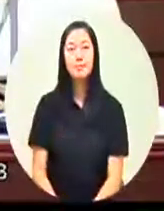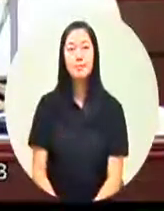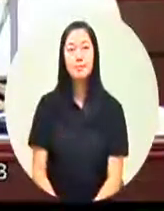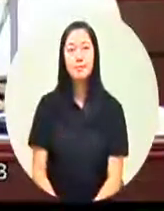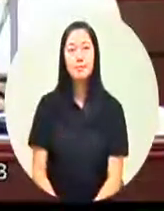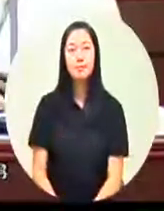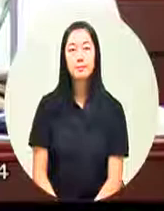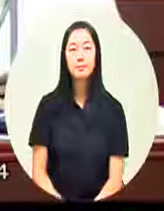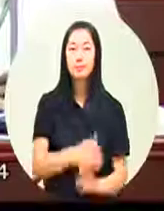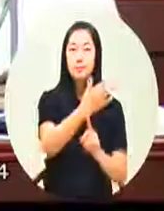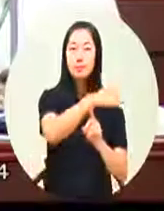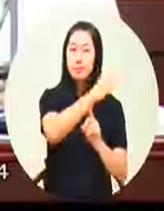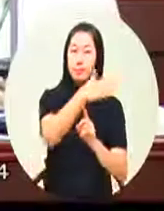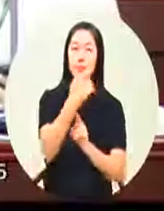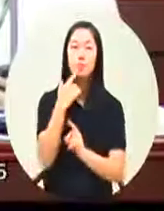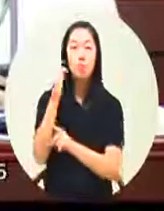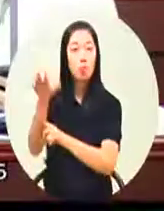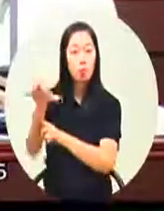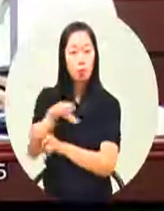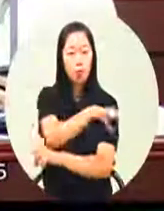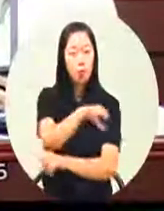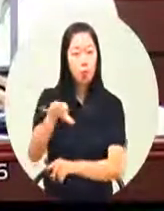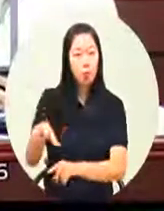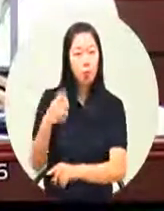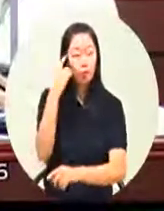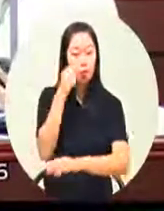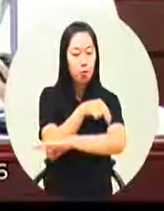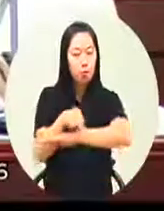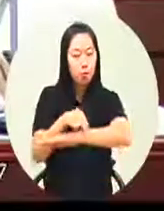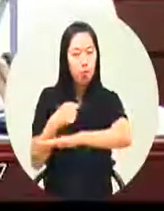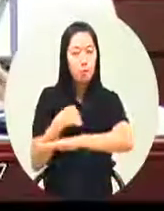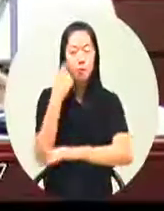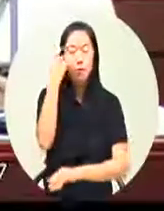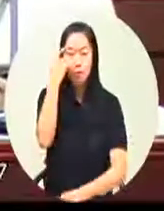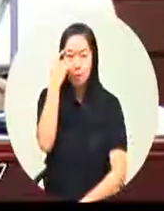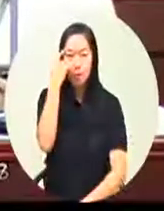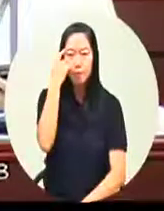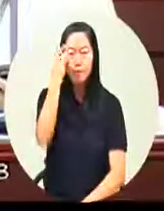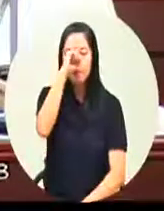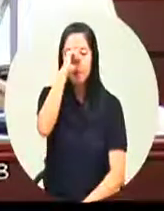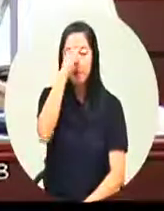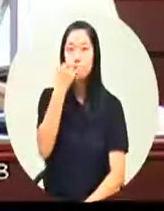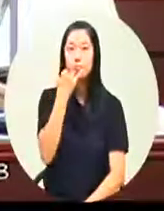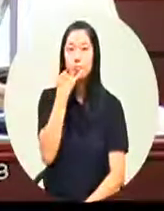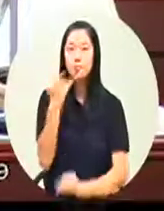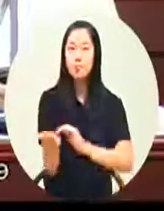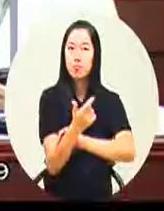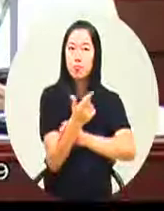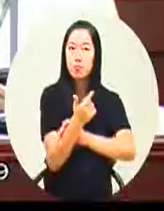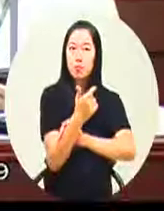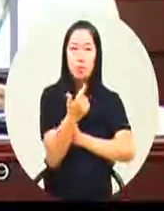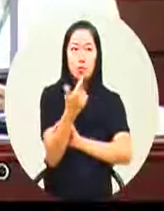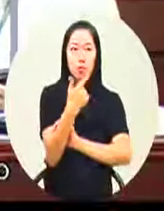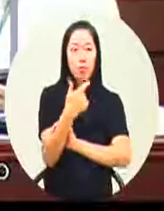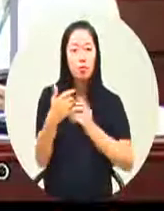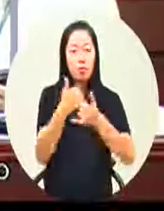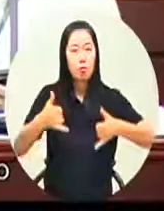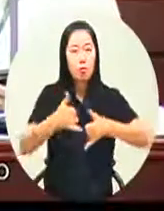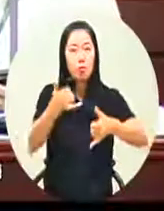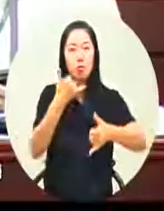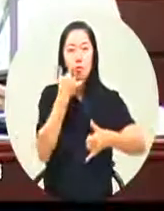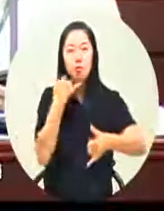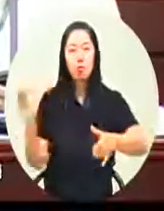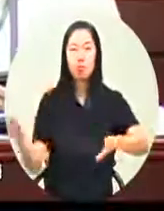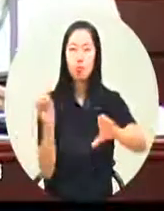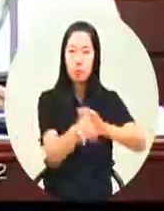关奇美地区的部分，当然我们希望有更多的这一个快捷的路网能够进到这些区块，